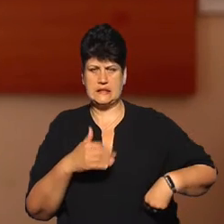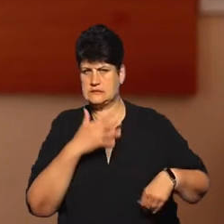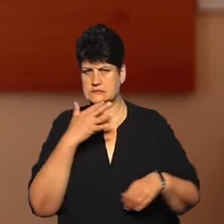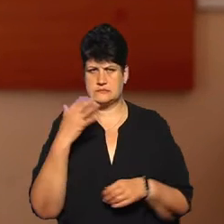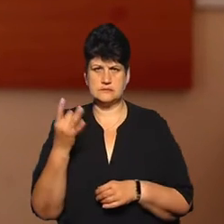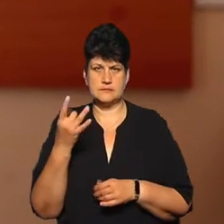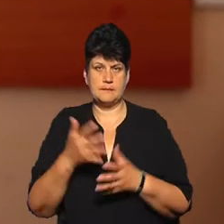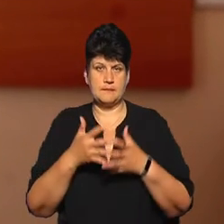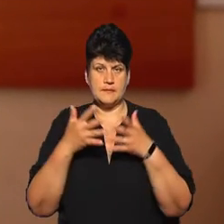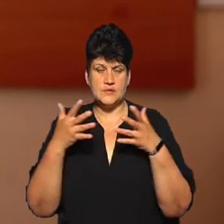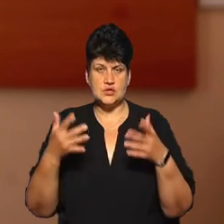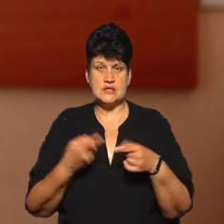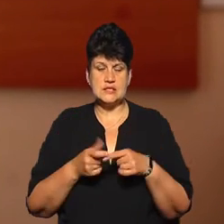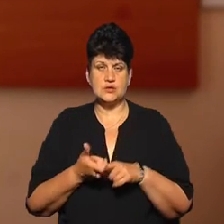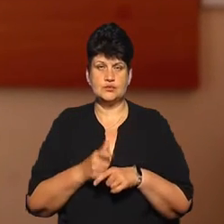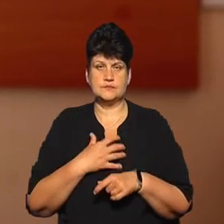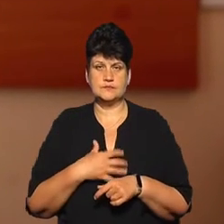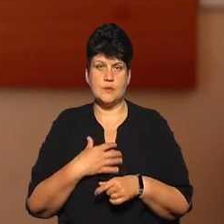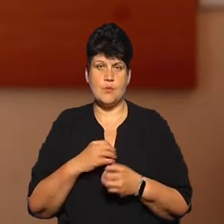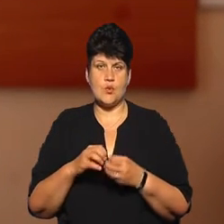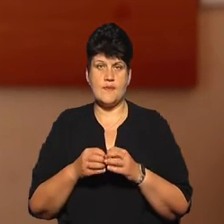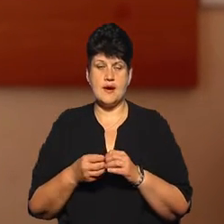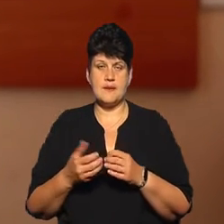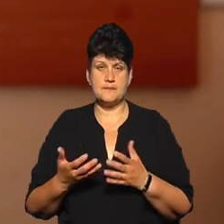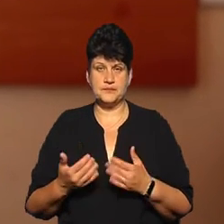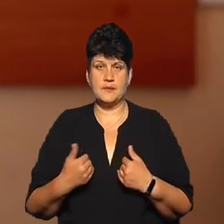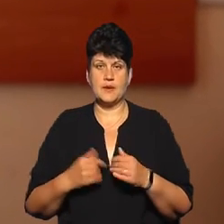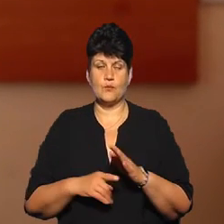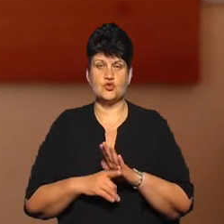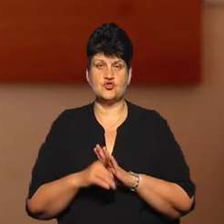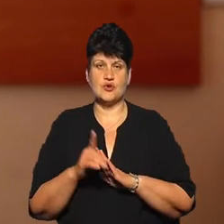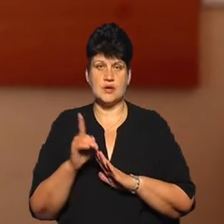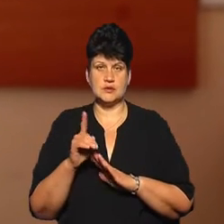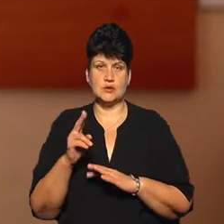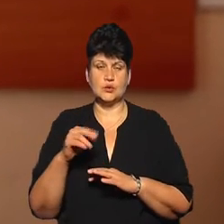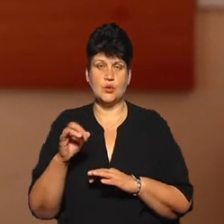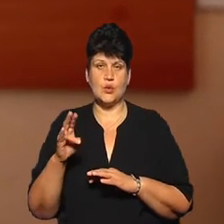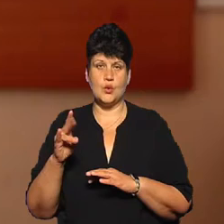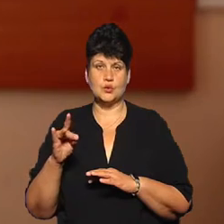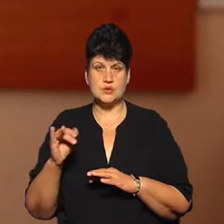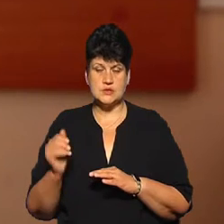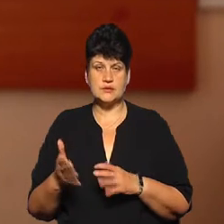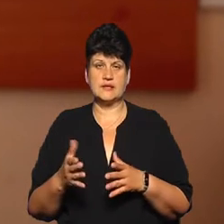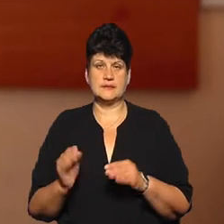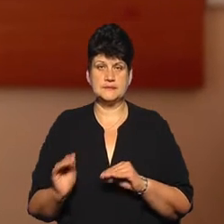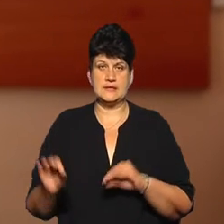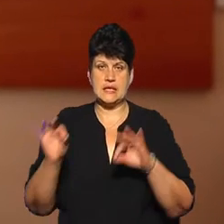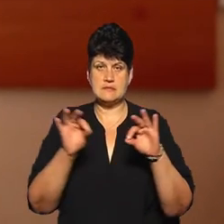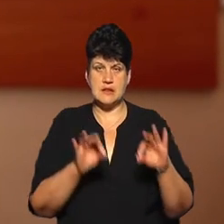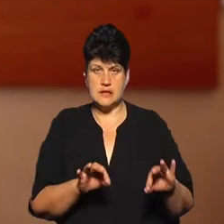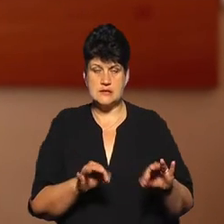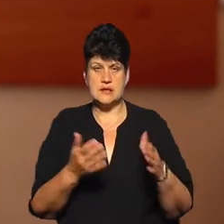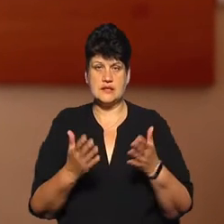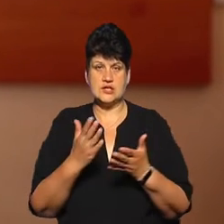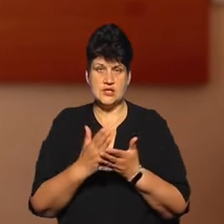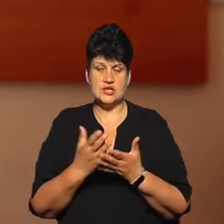Тому це дуже актуальна проблема. Ми почали з донорської струпної трансплантації, але є ще й другий